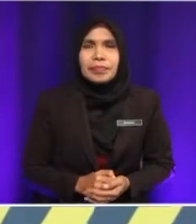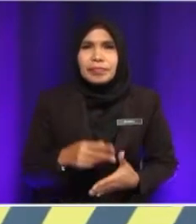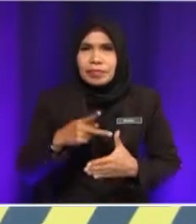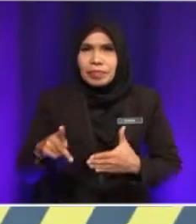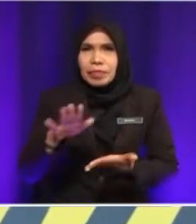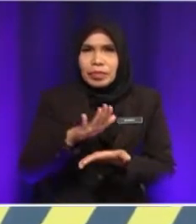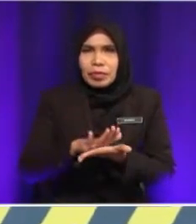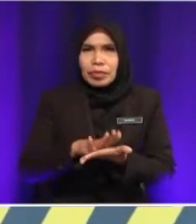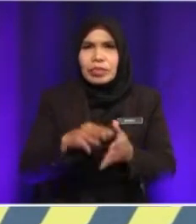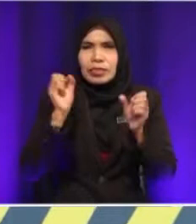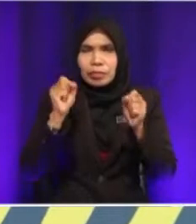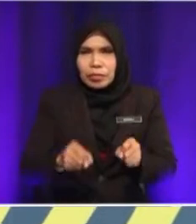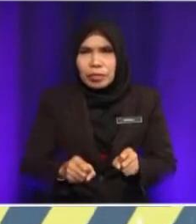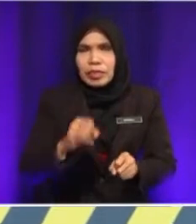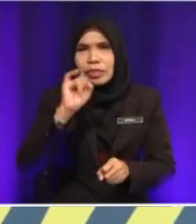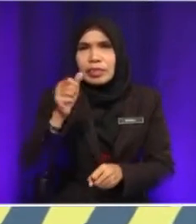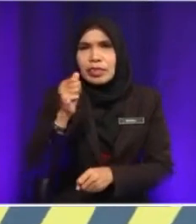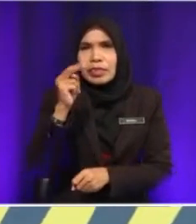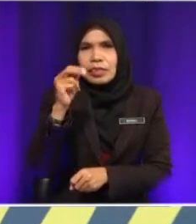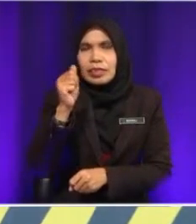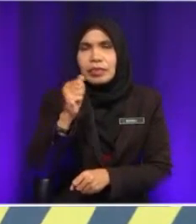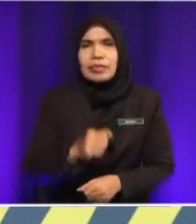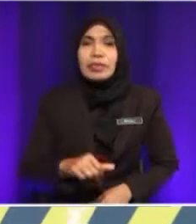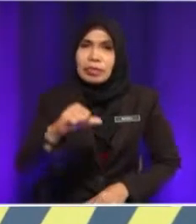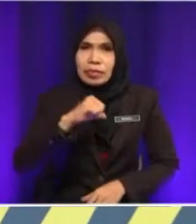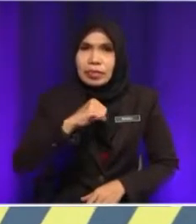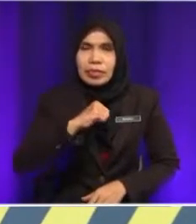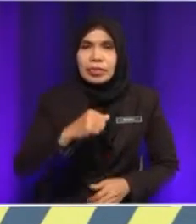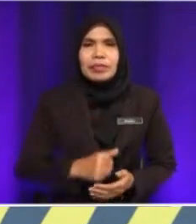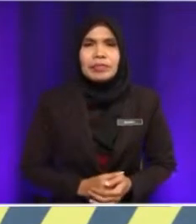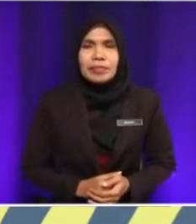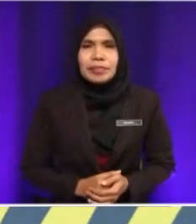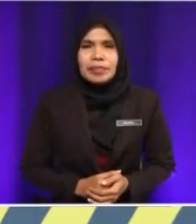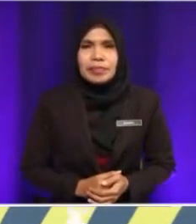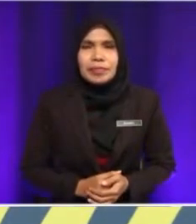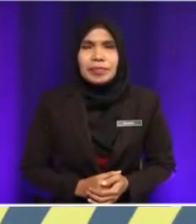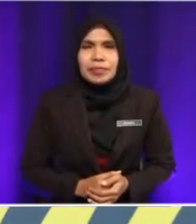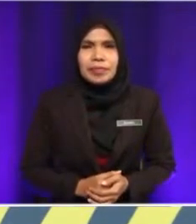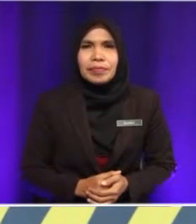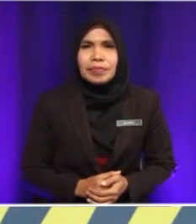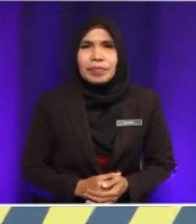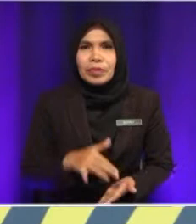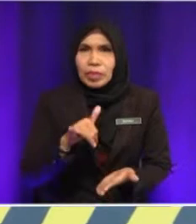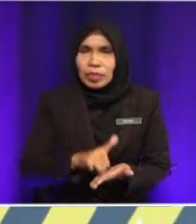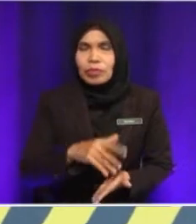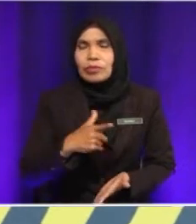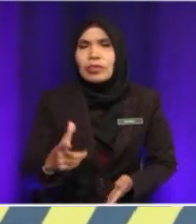boleh menjana isumu sendiri nanti Nah itu keistimewaan bagi ujian akhir